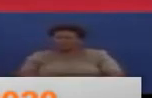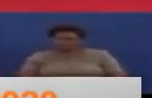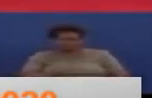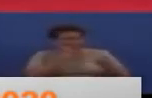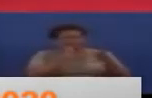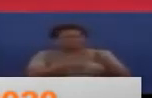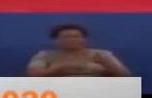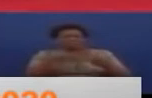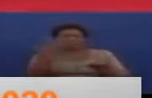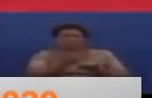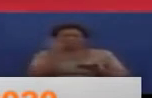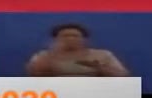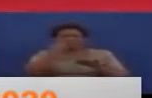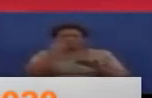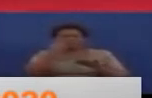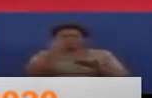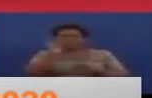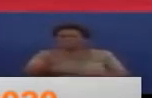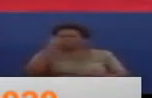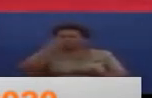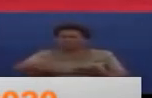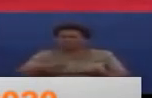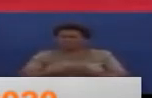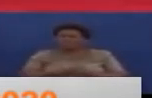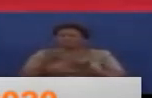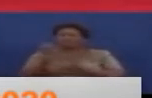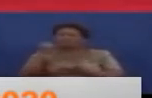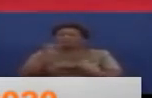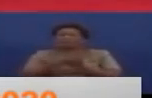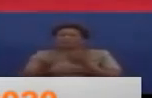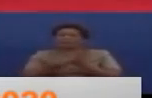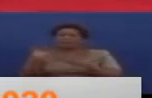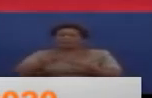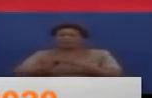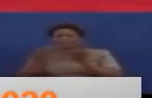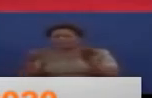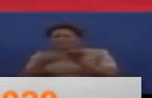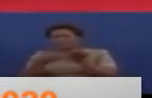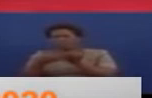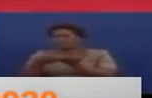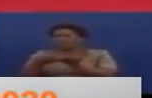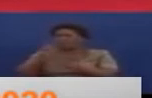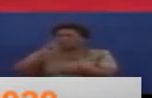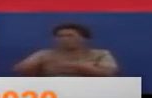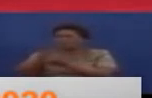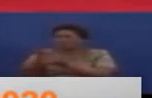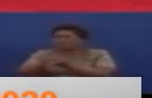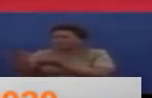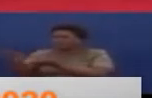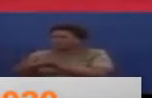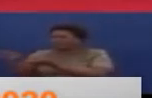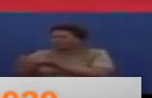yasiyo ya kodi yalivuka lengo kutokana na kuimarika kwa matumizi ya teknolojia katika ukusanyaji wa maduhuli kwenye taasisi za